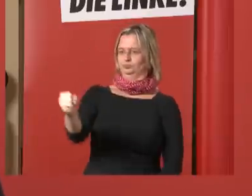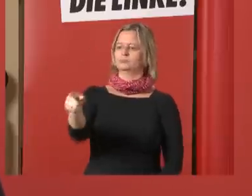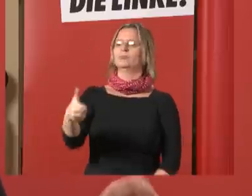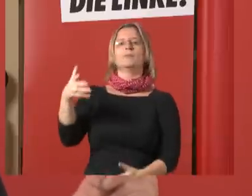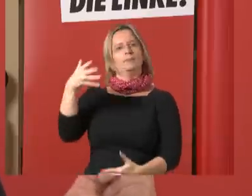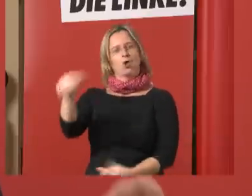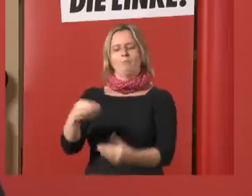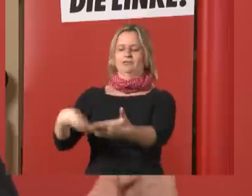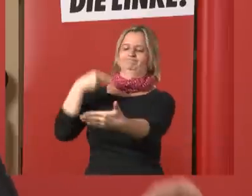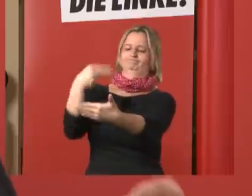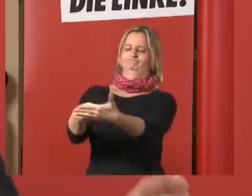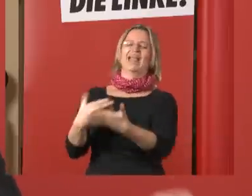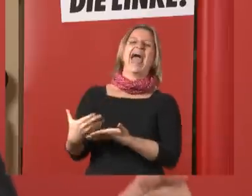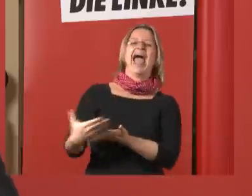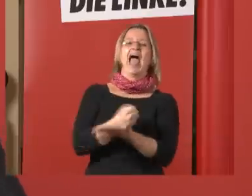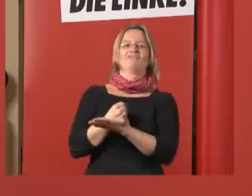Seite aus voll